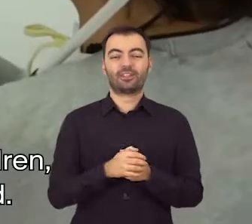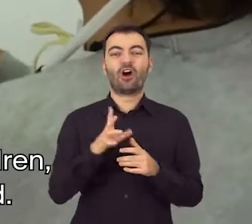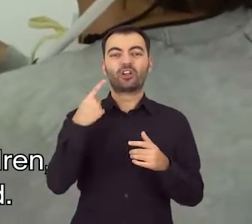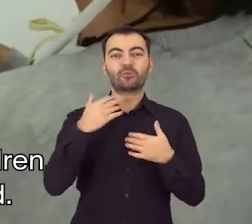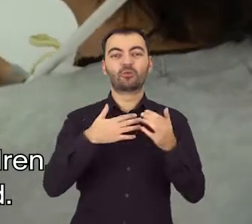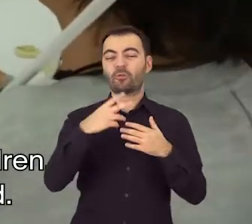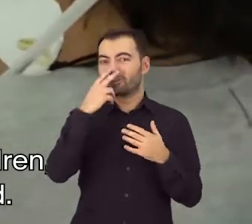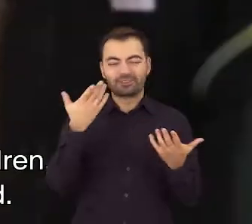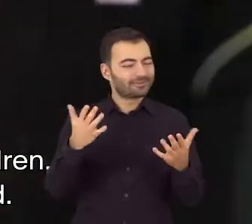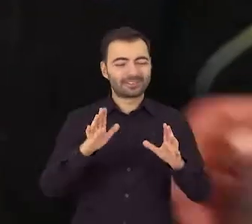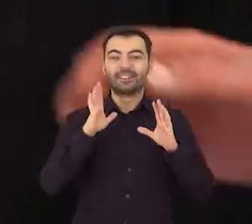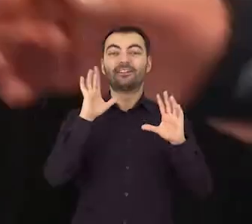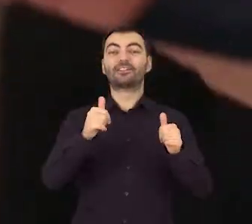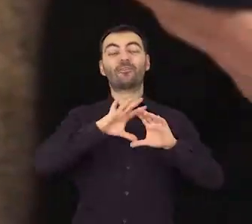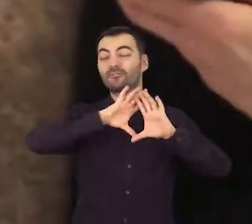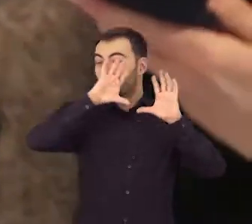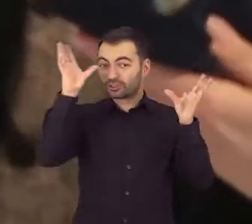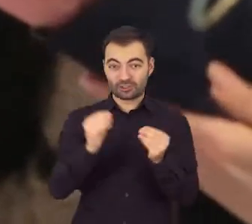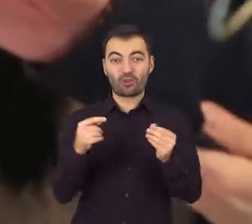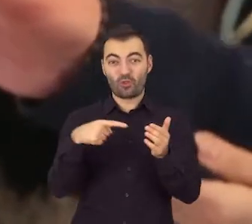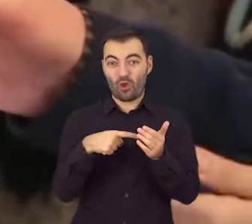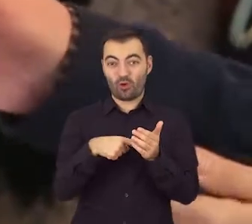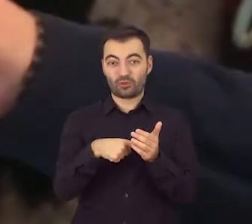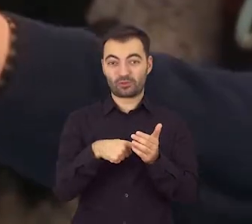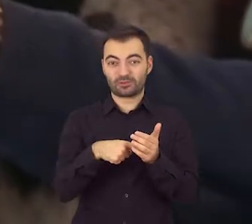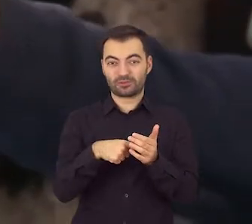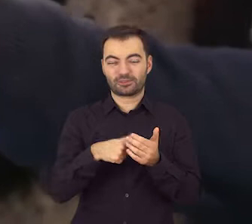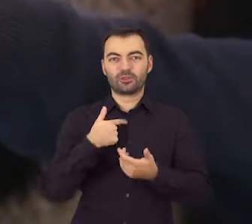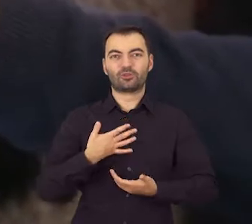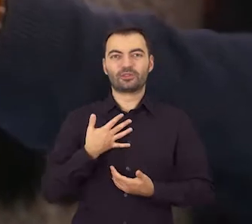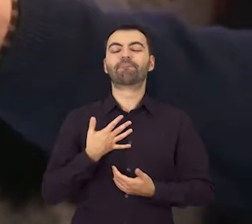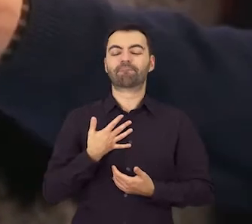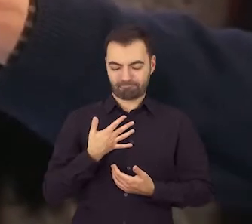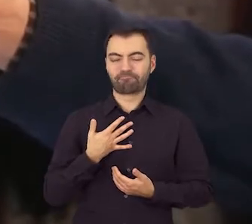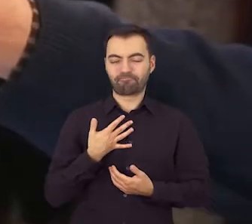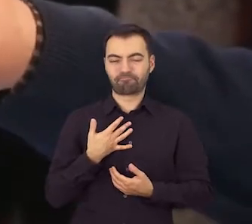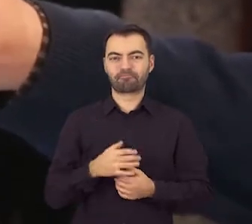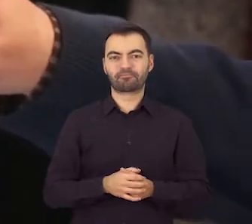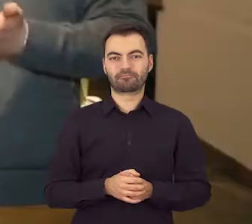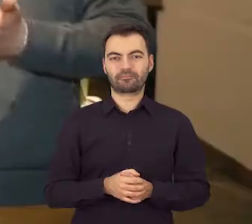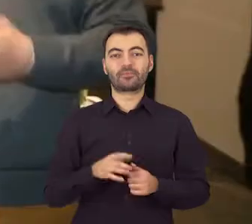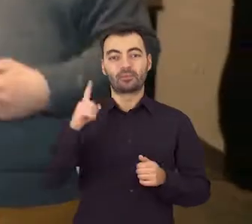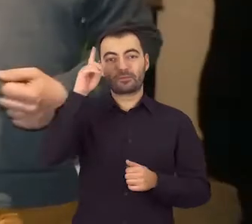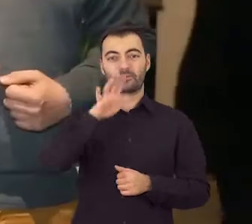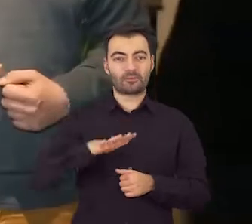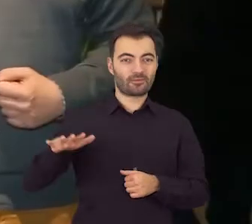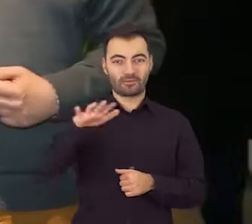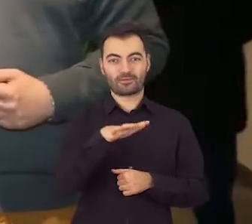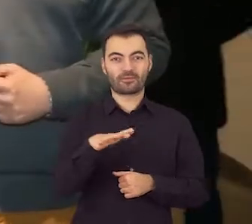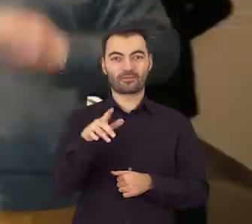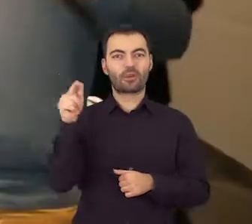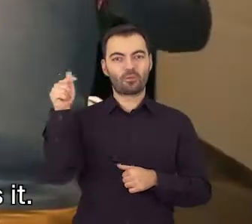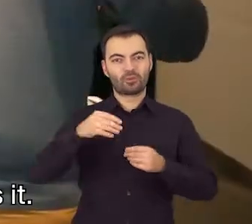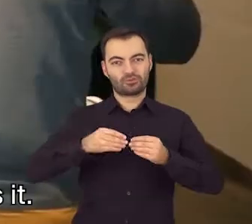słabiej widzących. To wszystko sprawiło, że mam głębokie przeświadczenie, że to społeczeństwo,